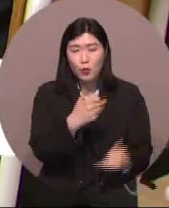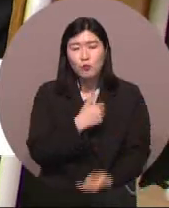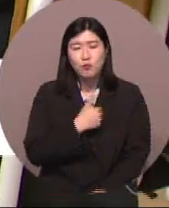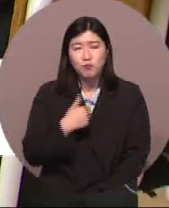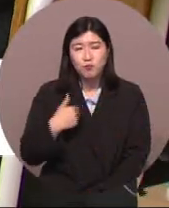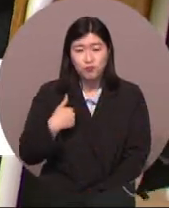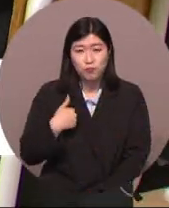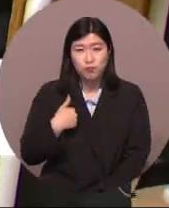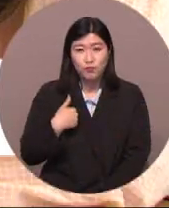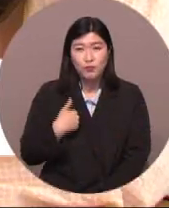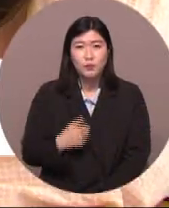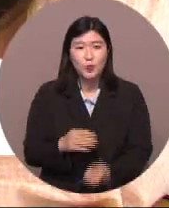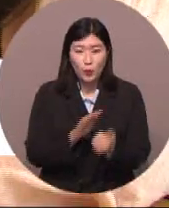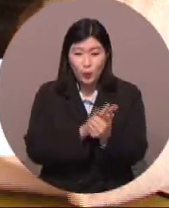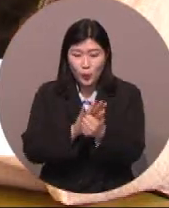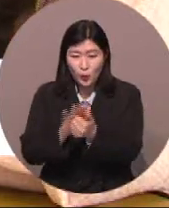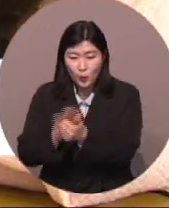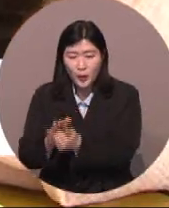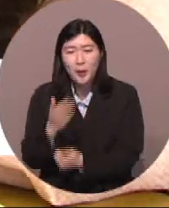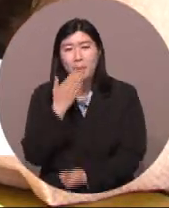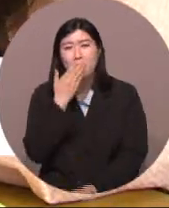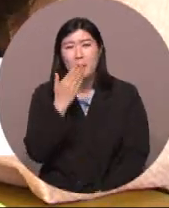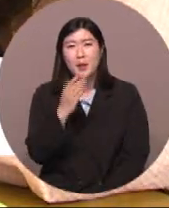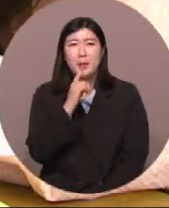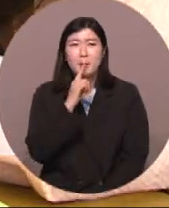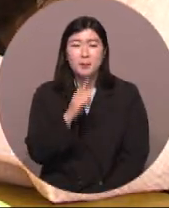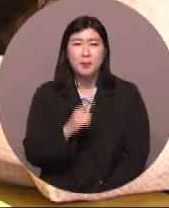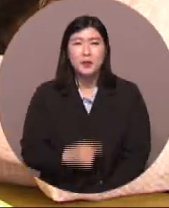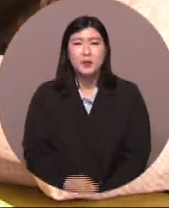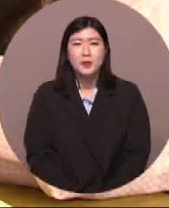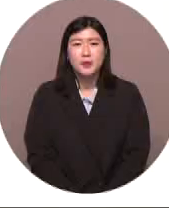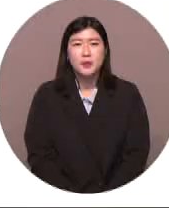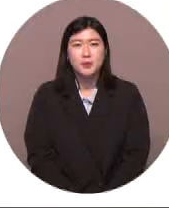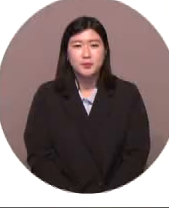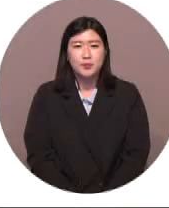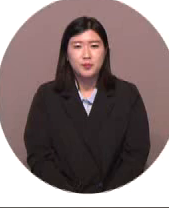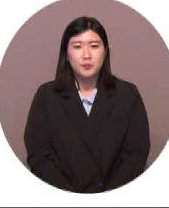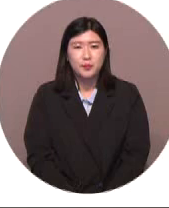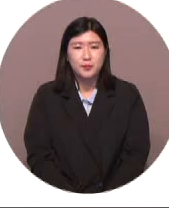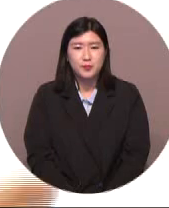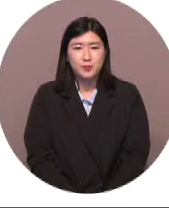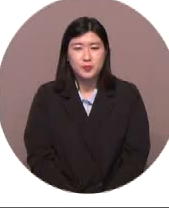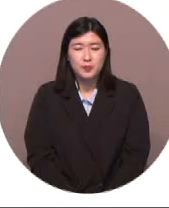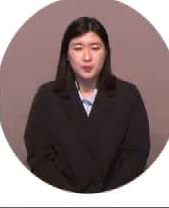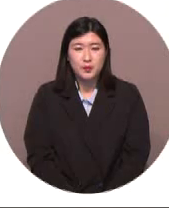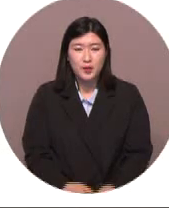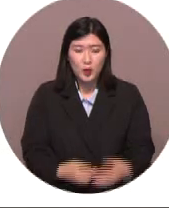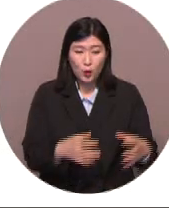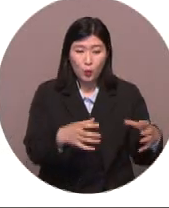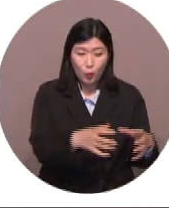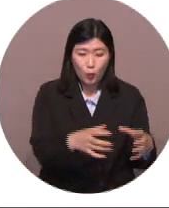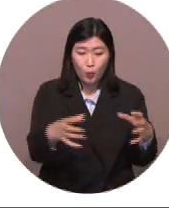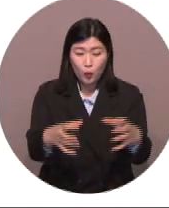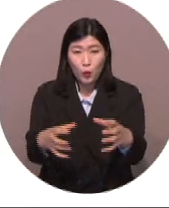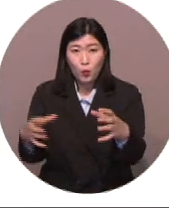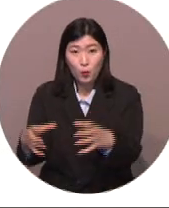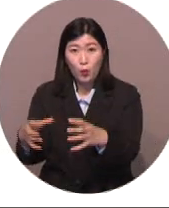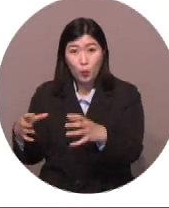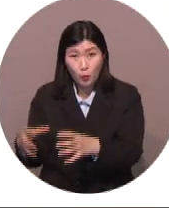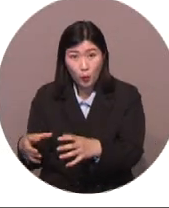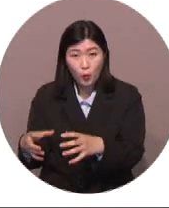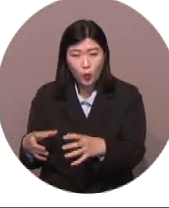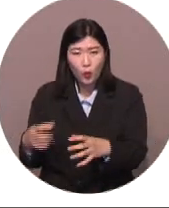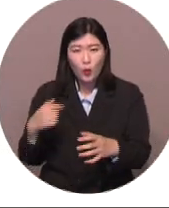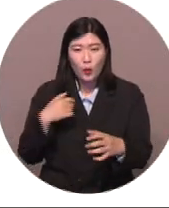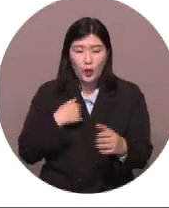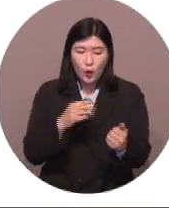30%까지 줄어 학습의 밀도를 높일 수 있게 됐습니다. 아이들끼리 모든 활동을 할 때 그 시간에